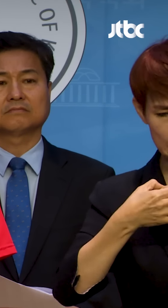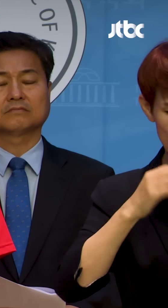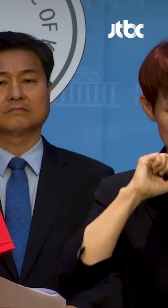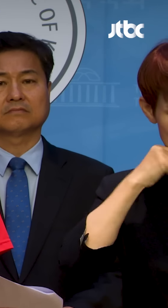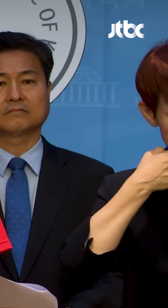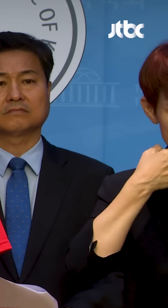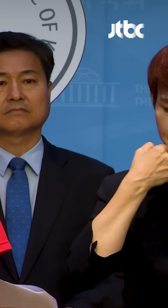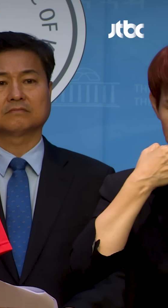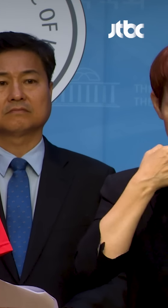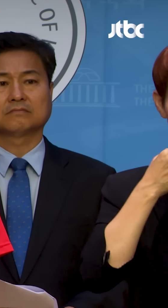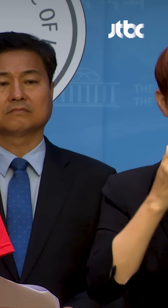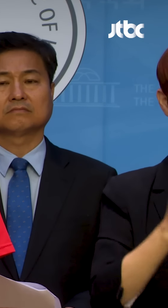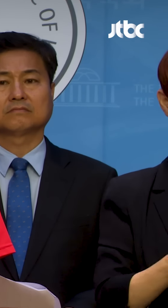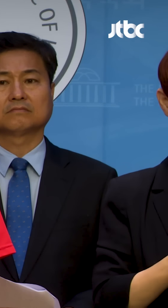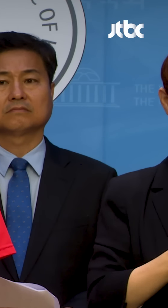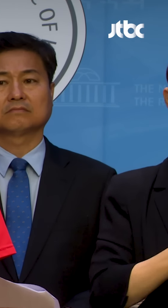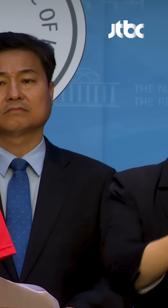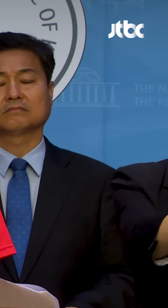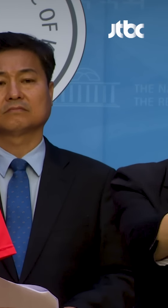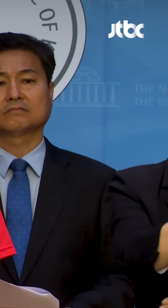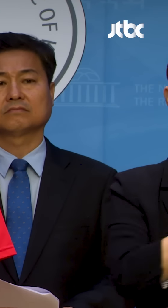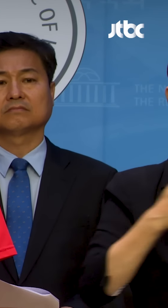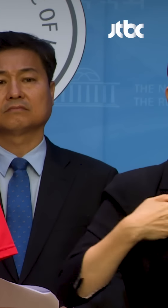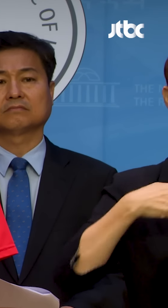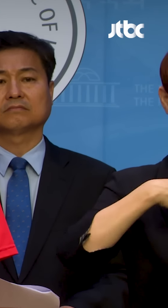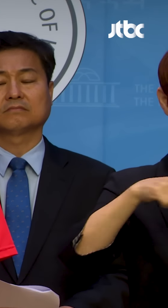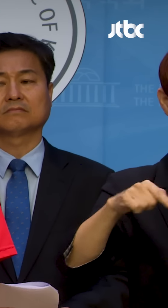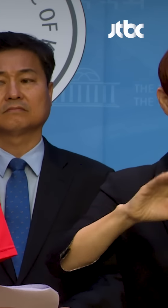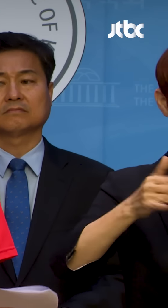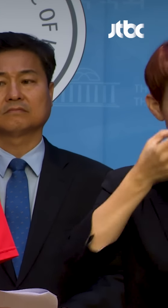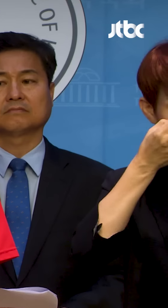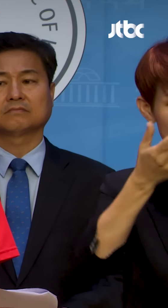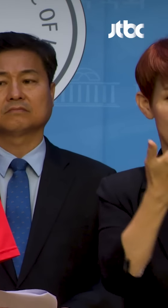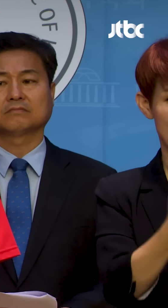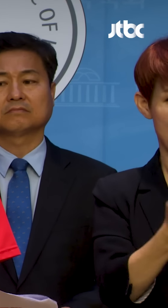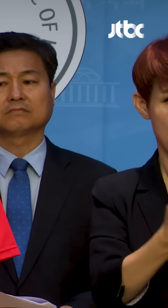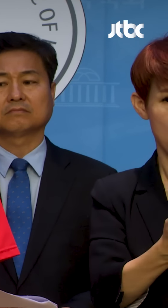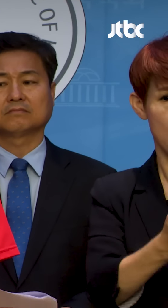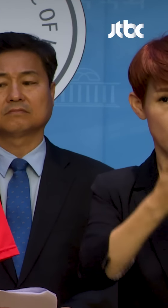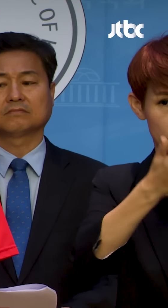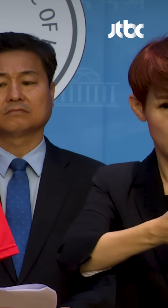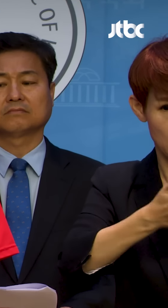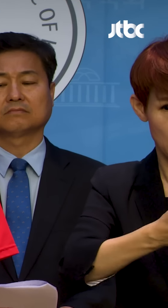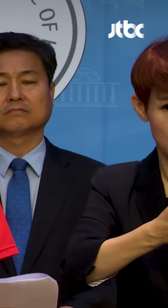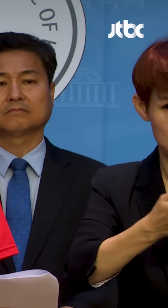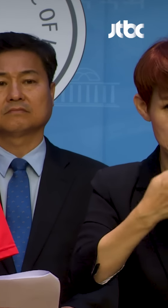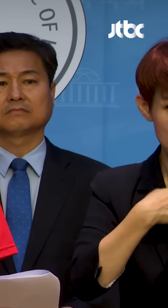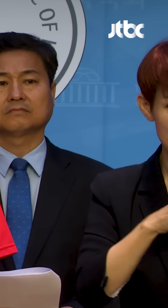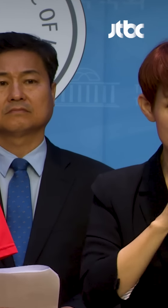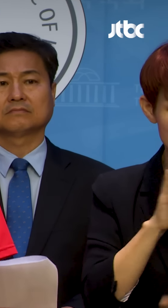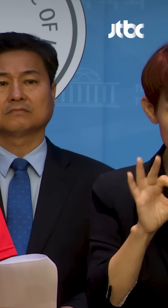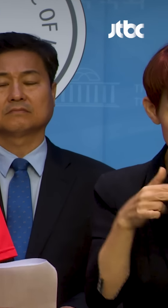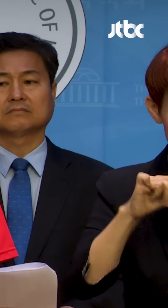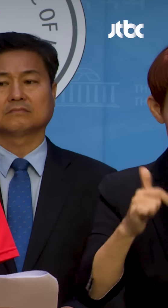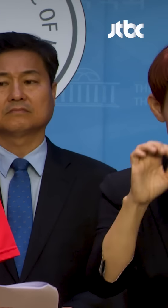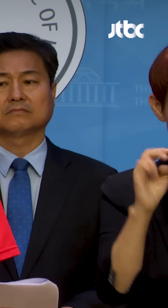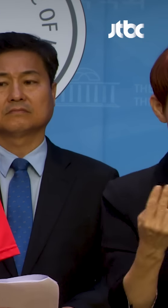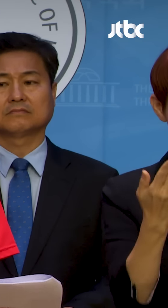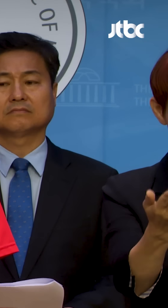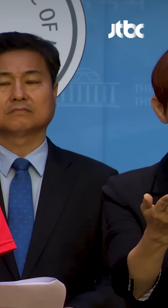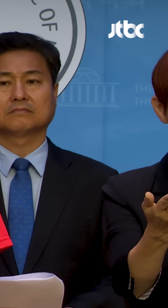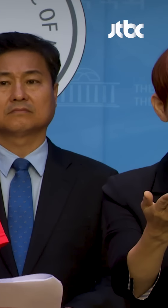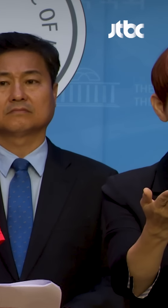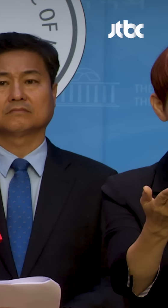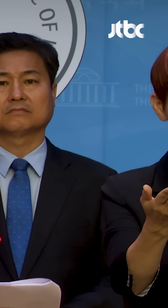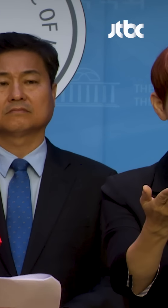가시밭길이라도 마다하지 않고 가는 당당한 정치를 국민에게 보여달라라고 당부하신 김진표